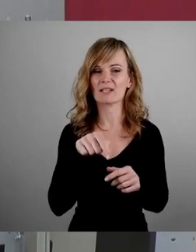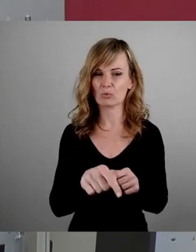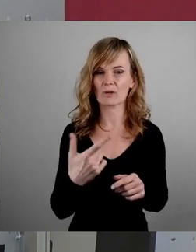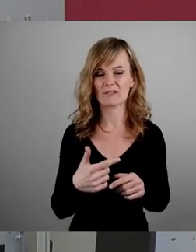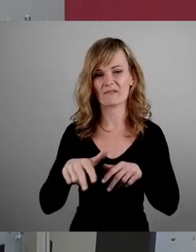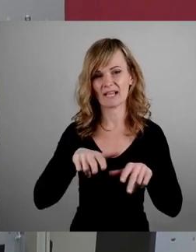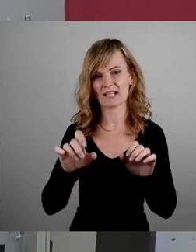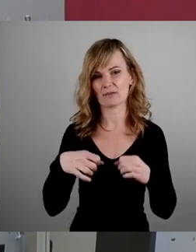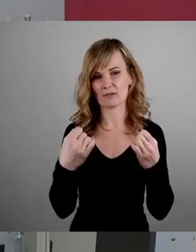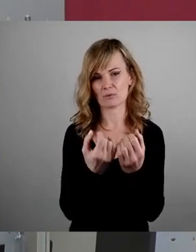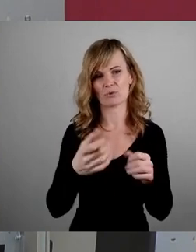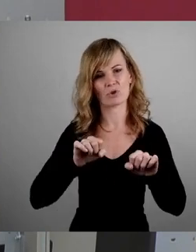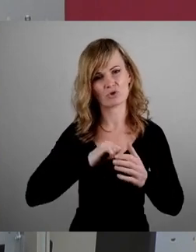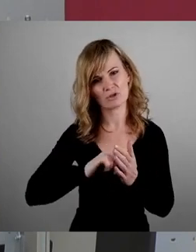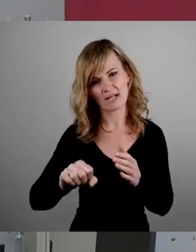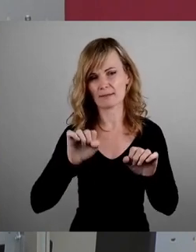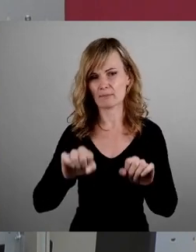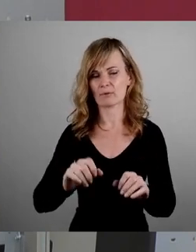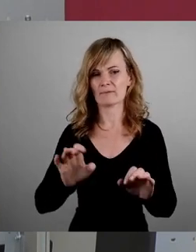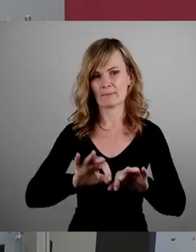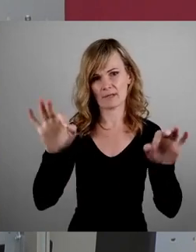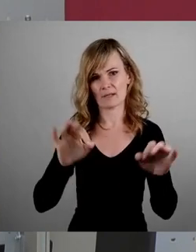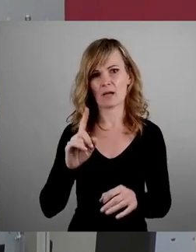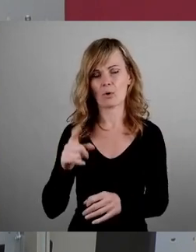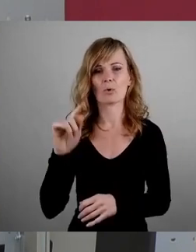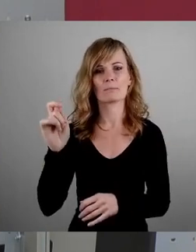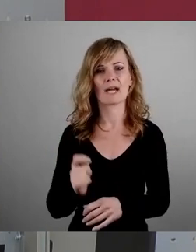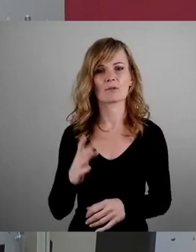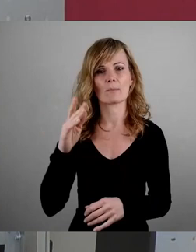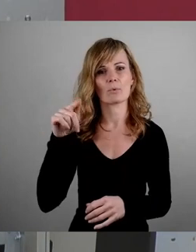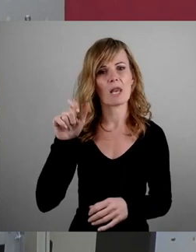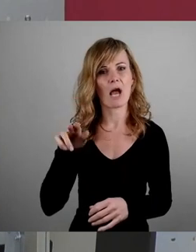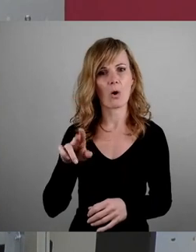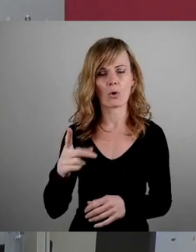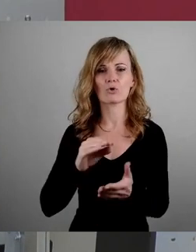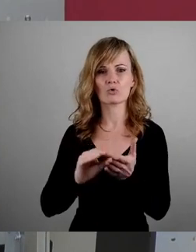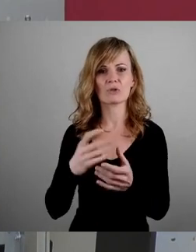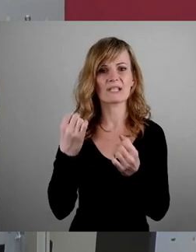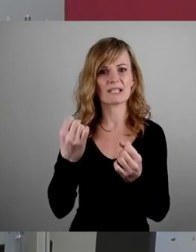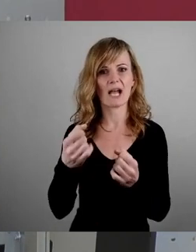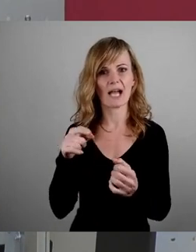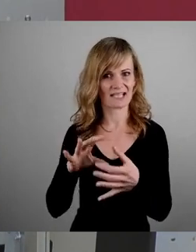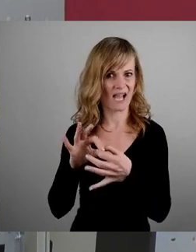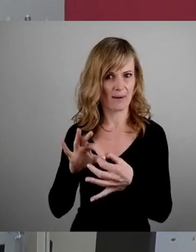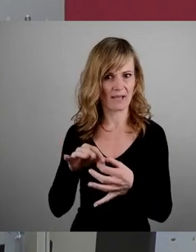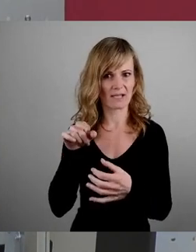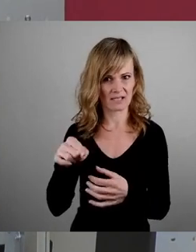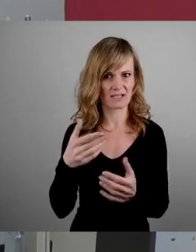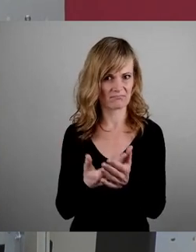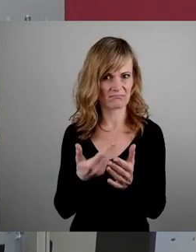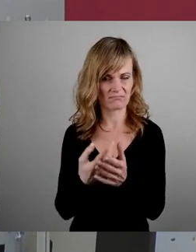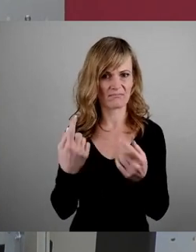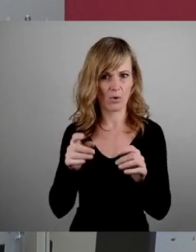muss. Die Schulwegsicherheit für das Gymnasium Bühlau hängt maßgeblich von dieser Baumaßnahme ab. Aus diesem Grund haben wir